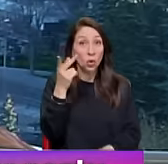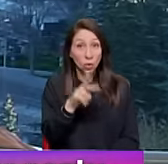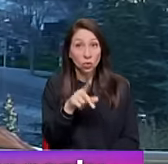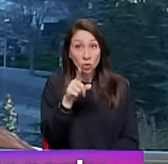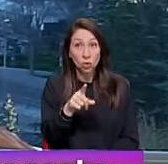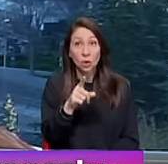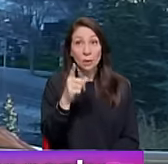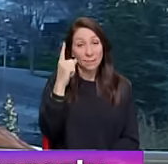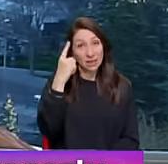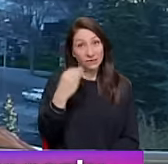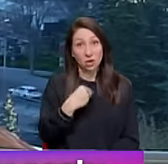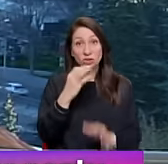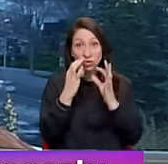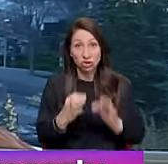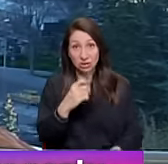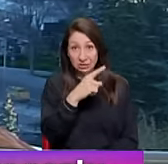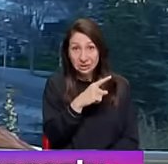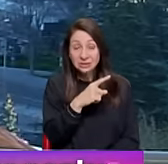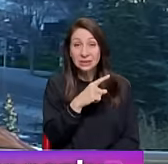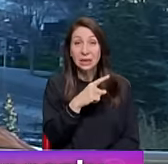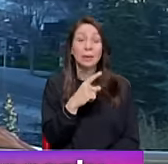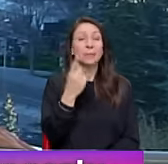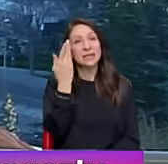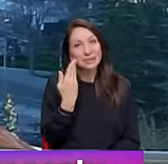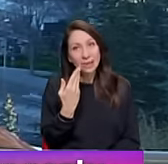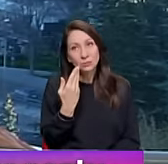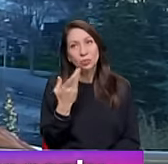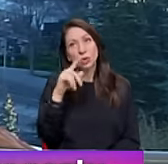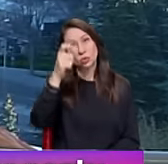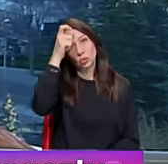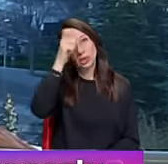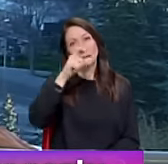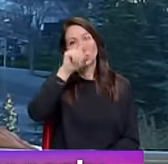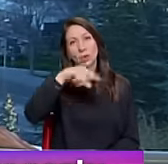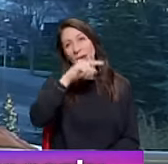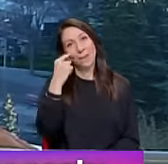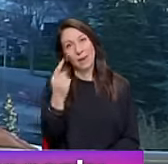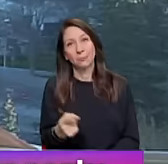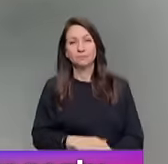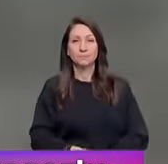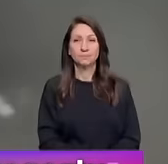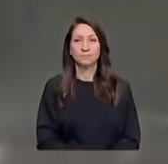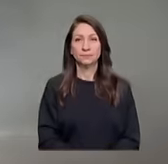kaybettiği bilgisini geçiyor ajanslar. Bir izleyelim, dönelim Türkiye'nin gündemine.